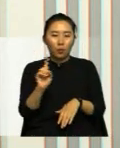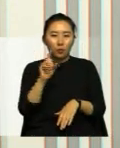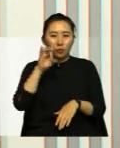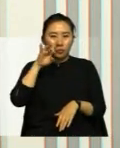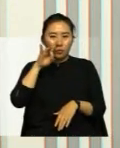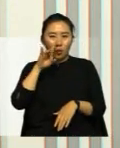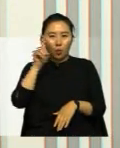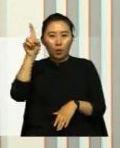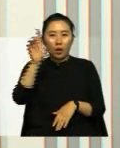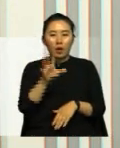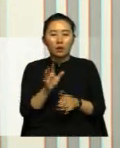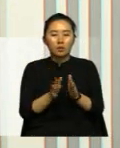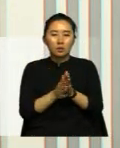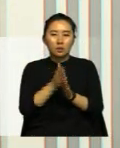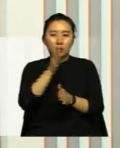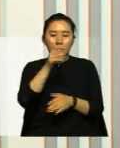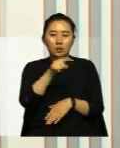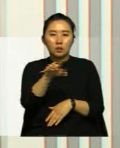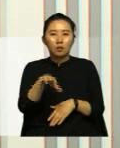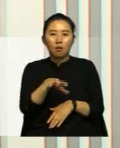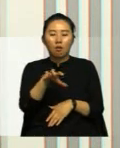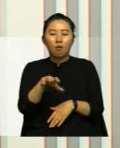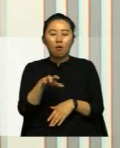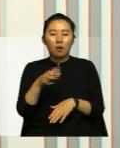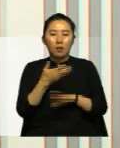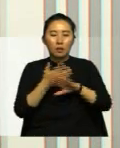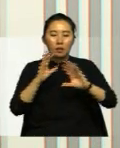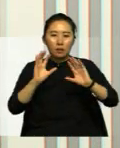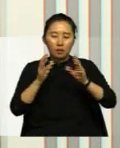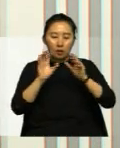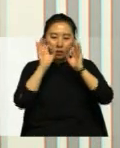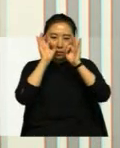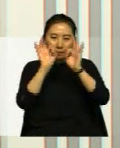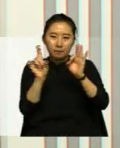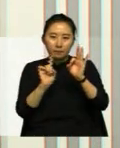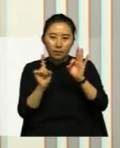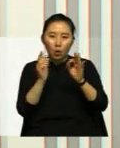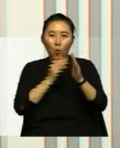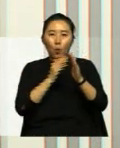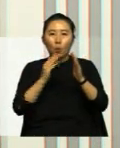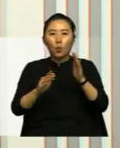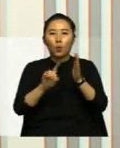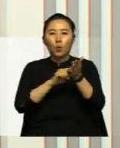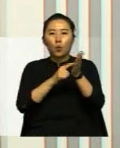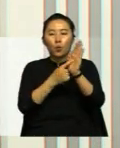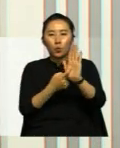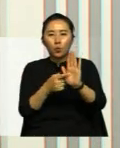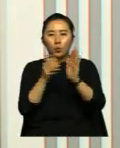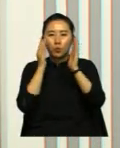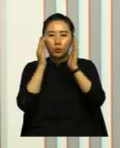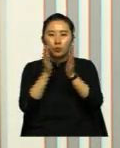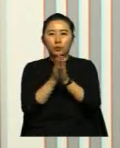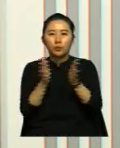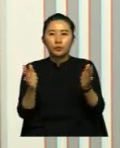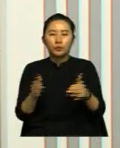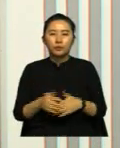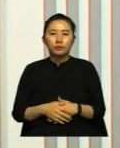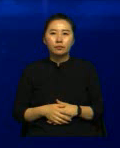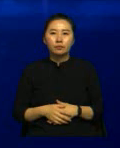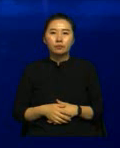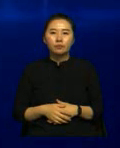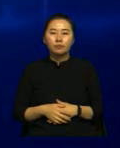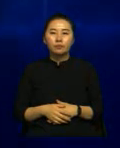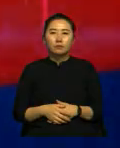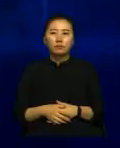많으시죠? 고양시에서는 원어민 영어 교실 수업이 어떤지 직접 볼수 있도록 공개 수업을 진행하고 있습니다. 전진아 기자입니다.